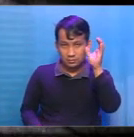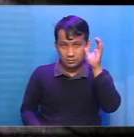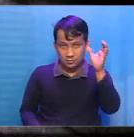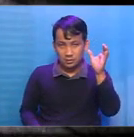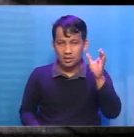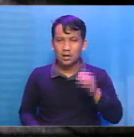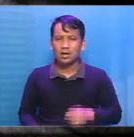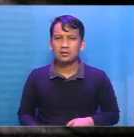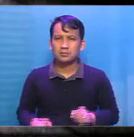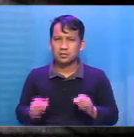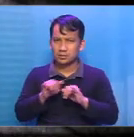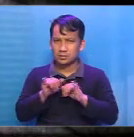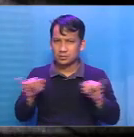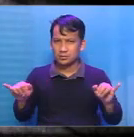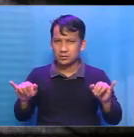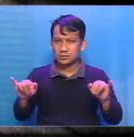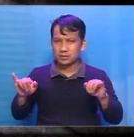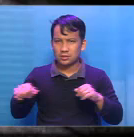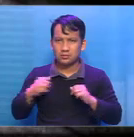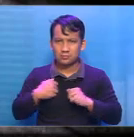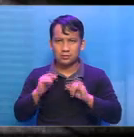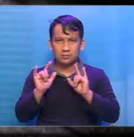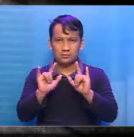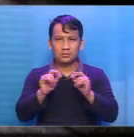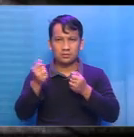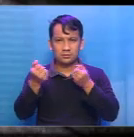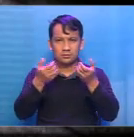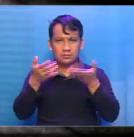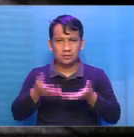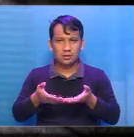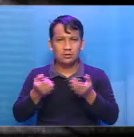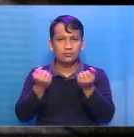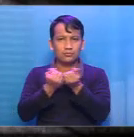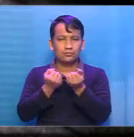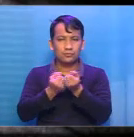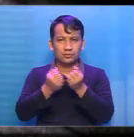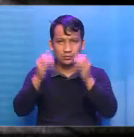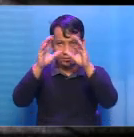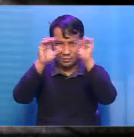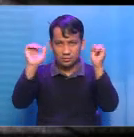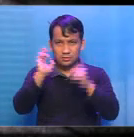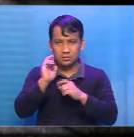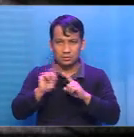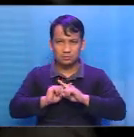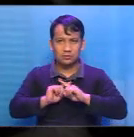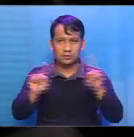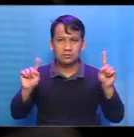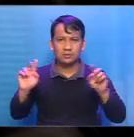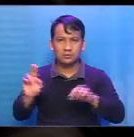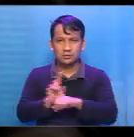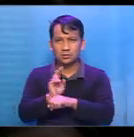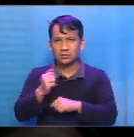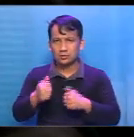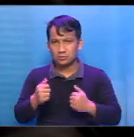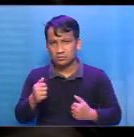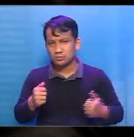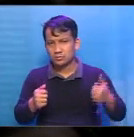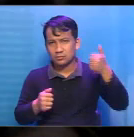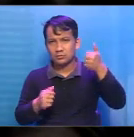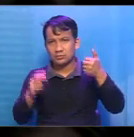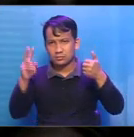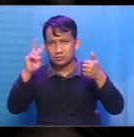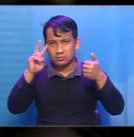Cayetano, pareho po silang lubos ang pagmamahal sa Administrasyong Duterte, magkaiba lang po sila ng paksyon. Nung manalo si Velasco,